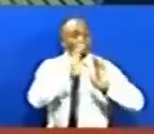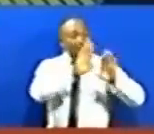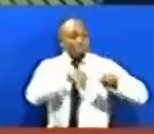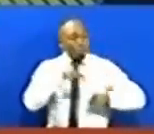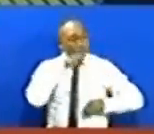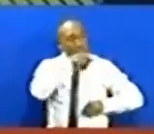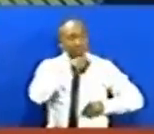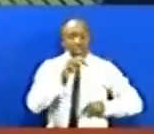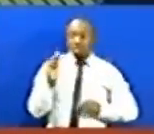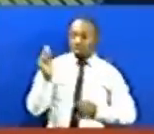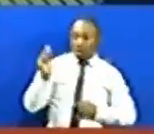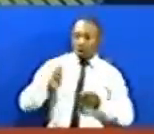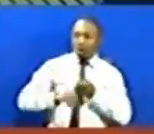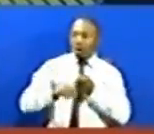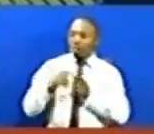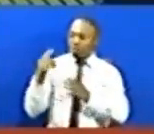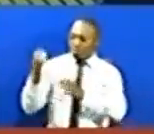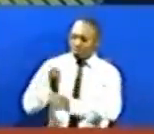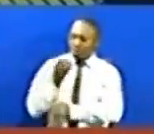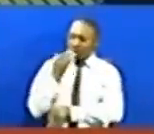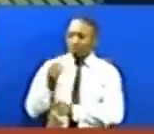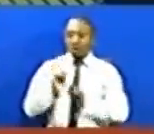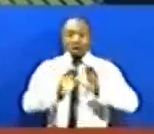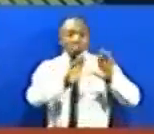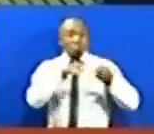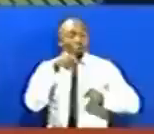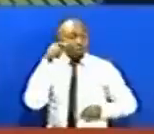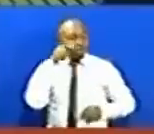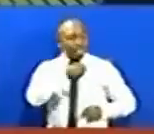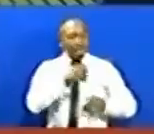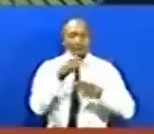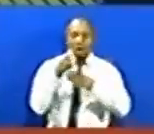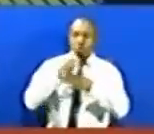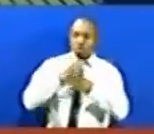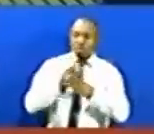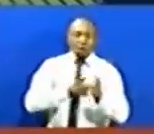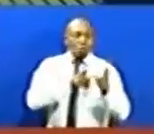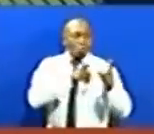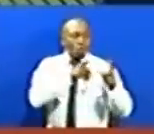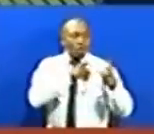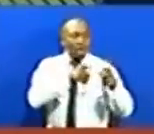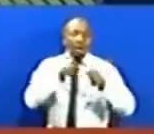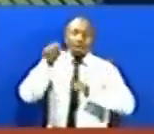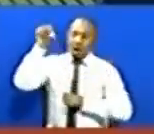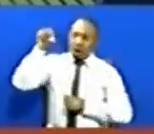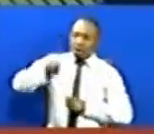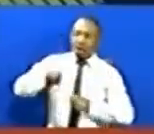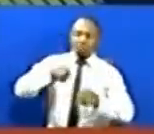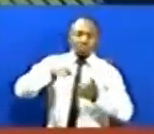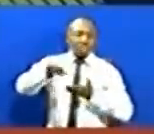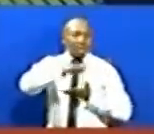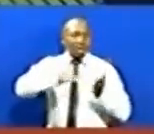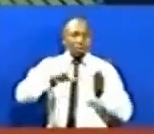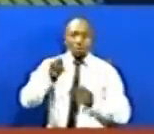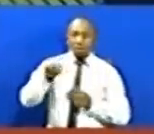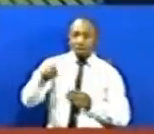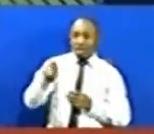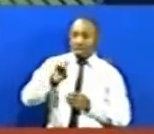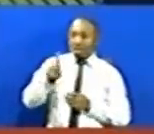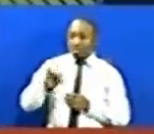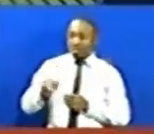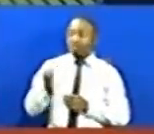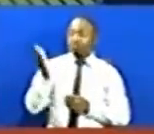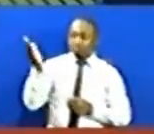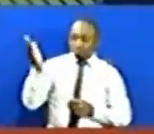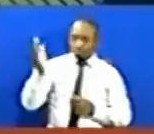mbunge huyo huko mjini Shinyanga baada ya kupata taarifa kuwa mbunge huyo anahusika na uwindaji haramu katika eneo la Negezi